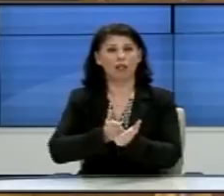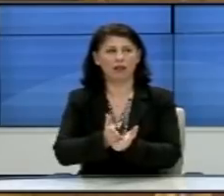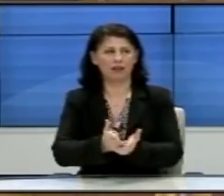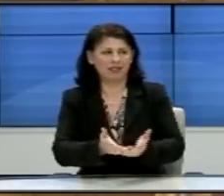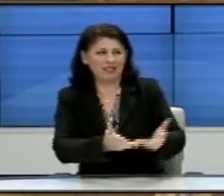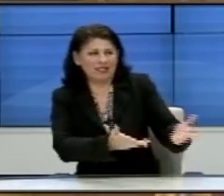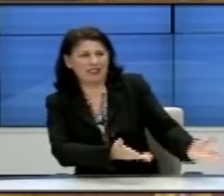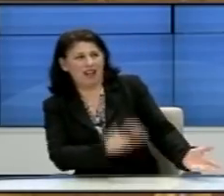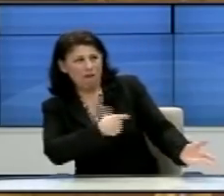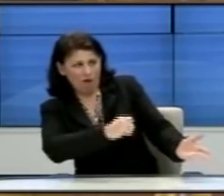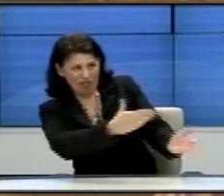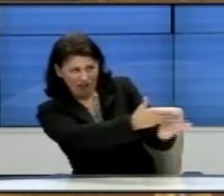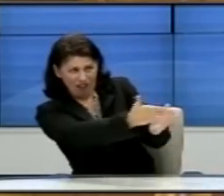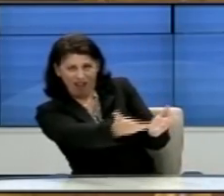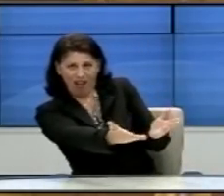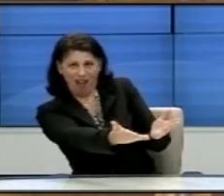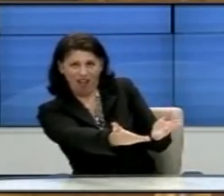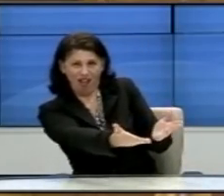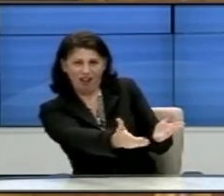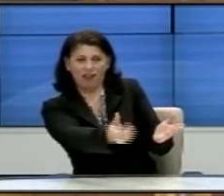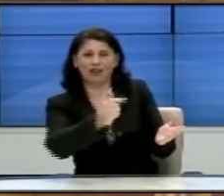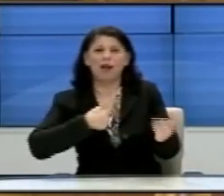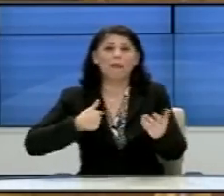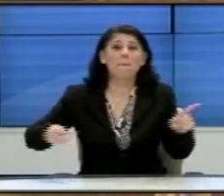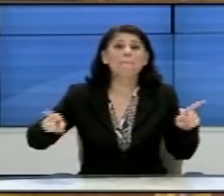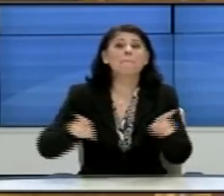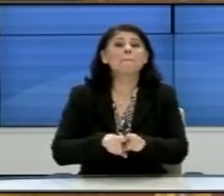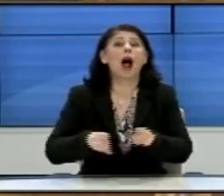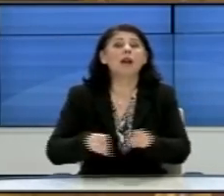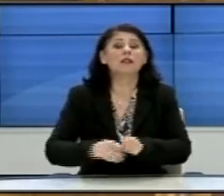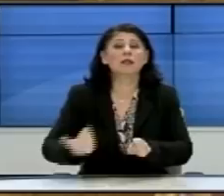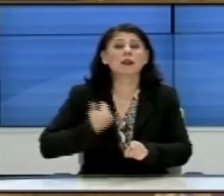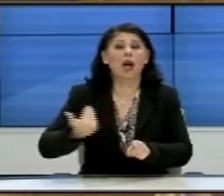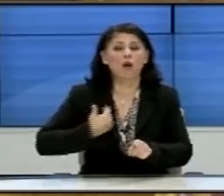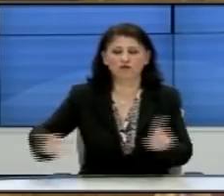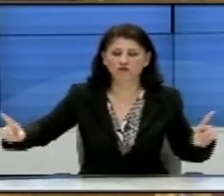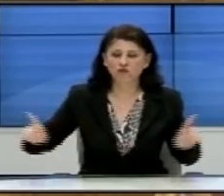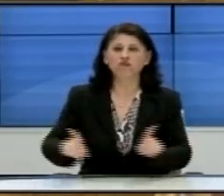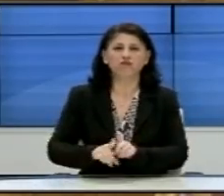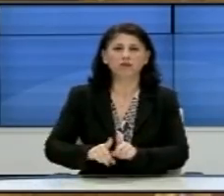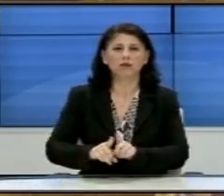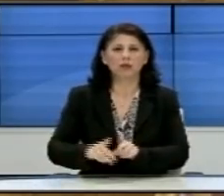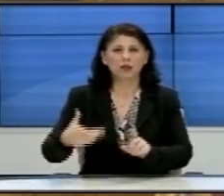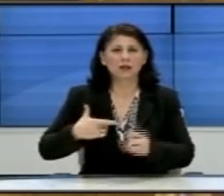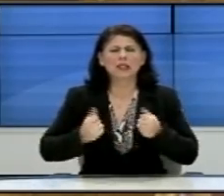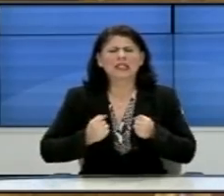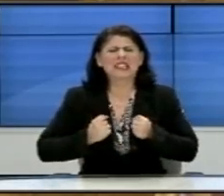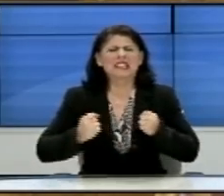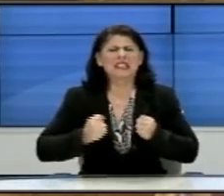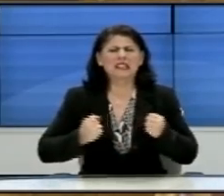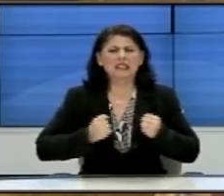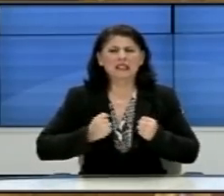σιγά μη φοβηθώ. Είμαστε με την νεολαία που ασφικτιά από την βαρβαρότητα της